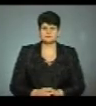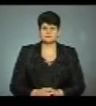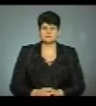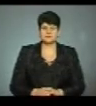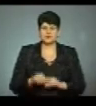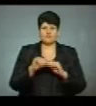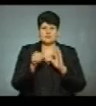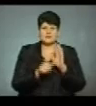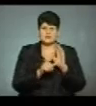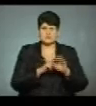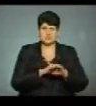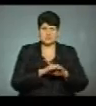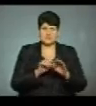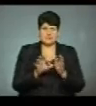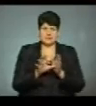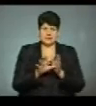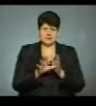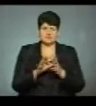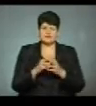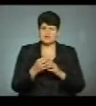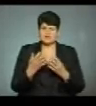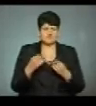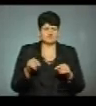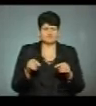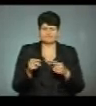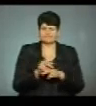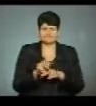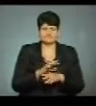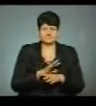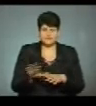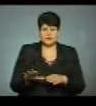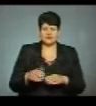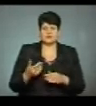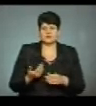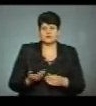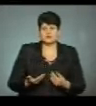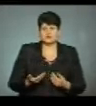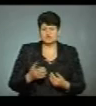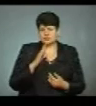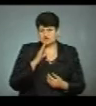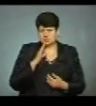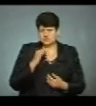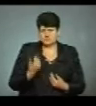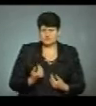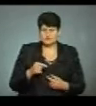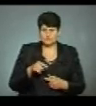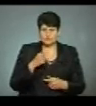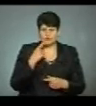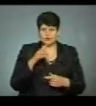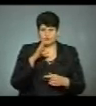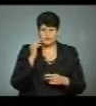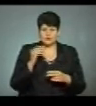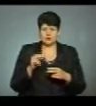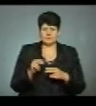О 16-й годині електроенергії в селі ще не відновили. Місцева жителька Ярослава Чайковська каже, вночі вийшов з ладу трансформатор.